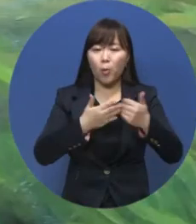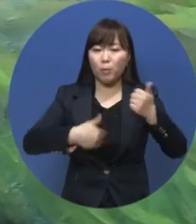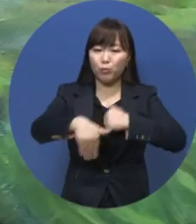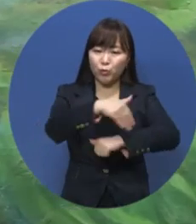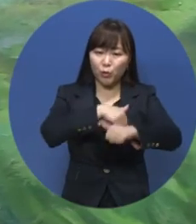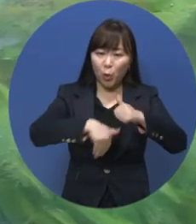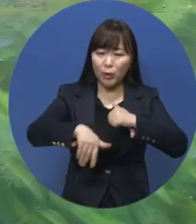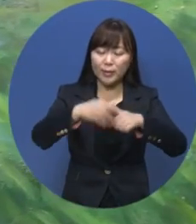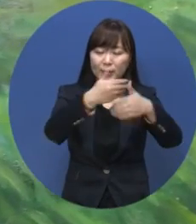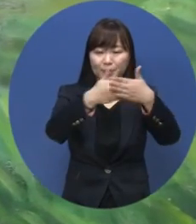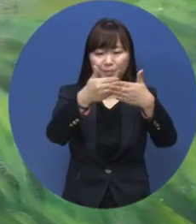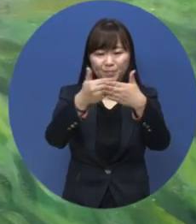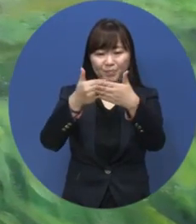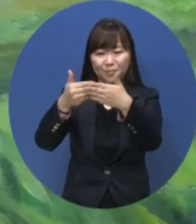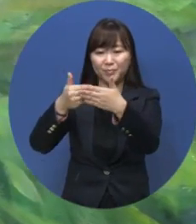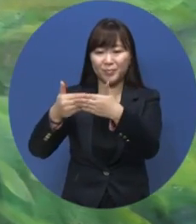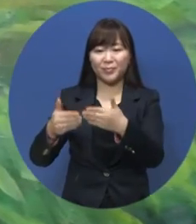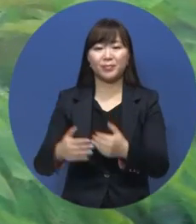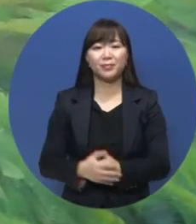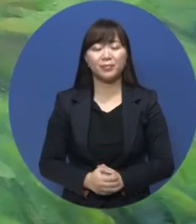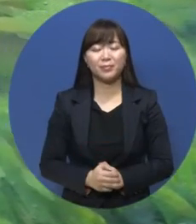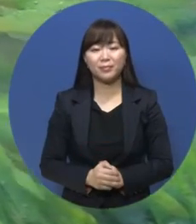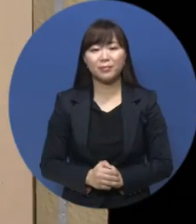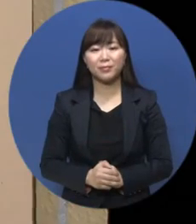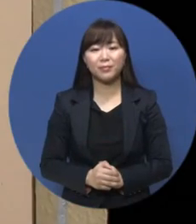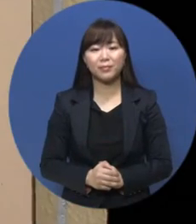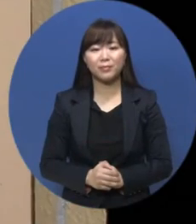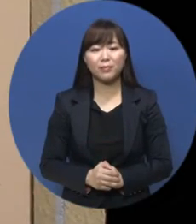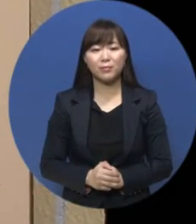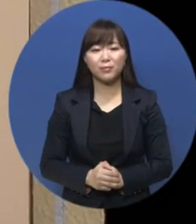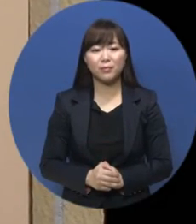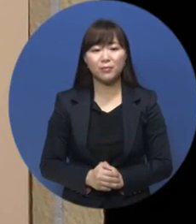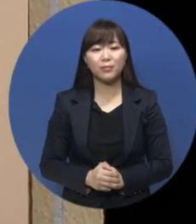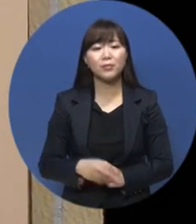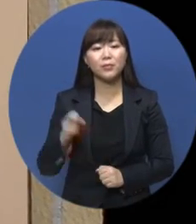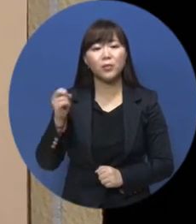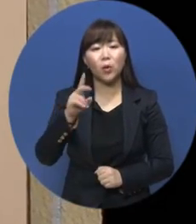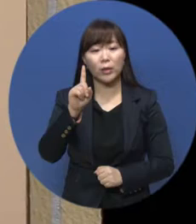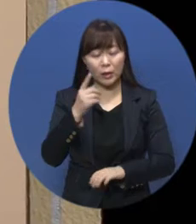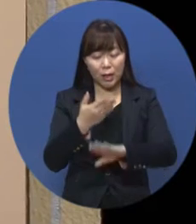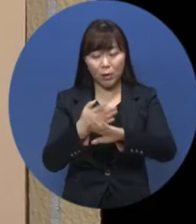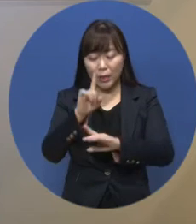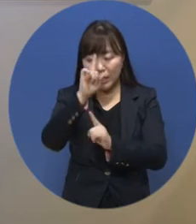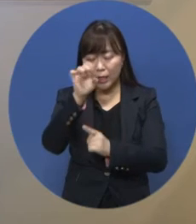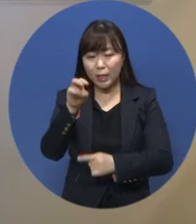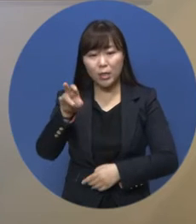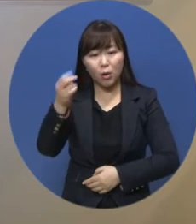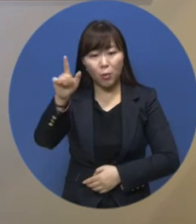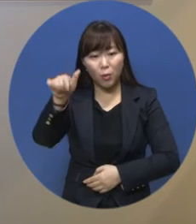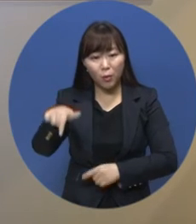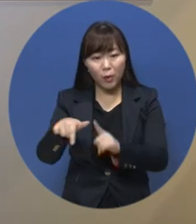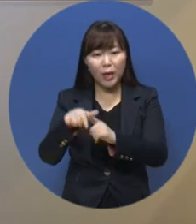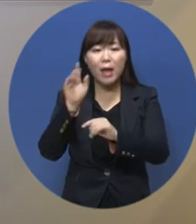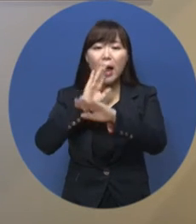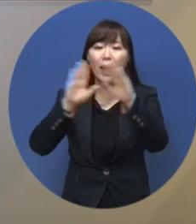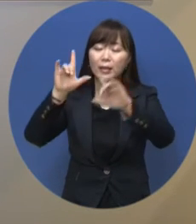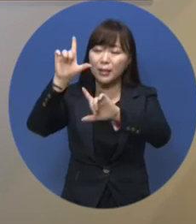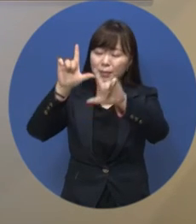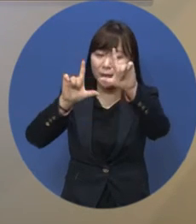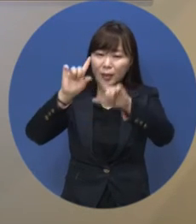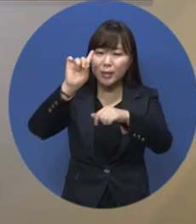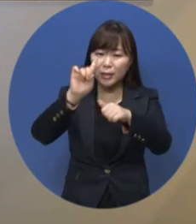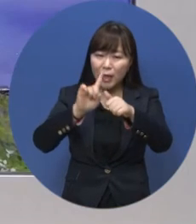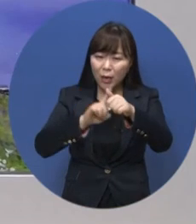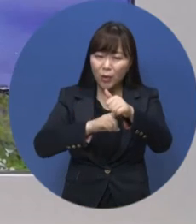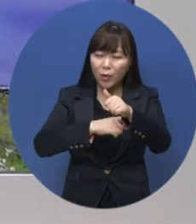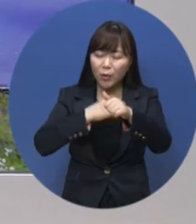풍경을 화폭 속에 고스란히 담아냈습니다. 또 하나의 전시회 이영옥 화가의 하늘 이미지와